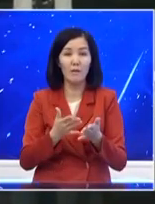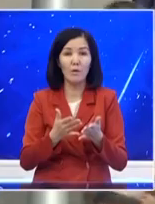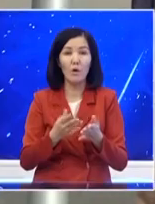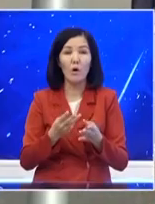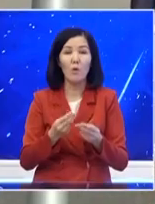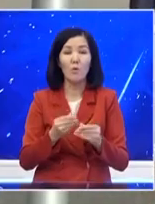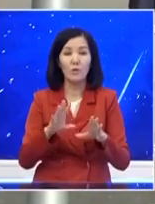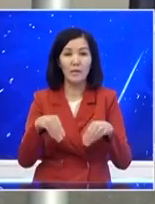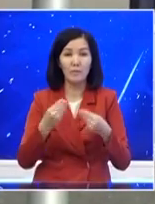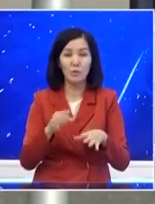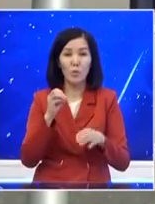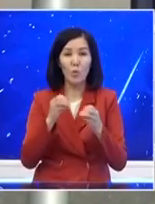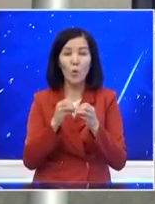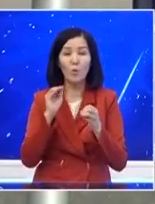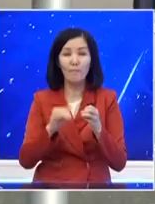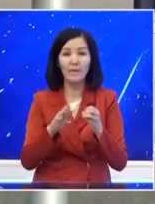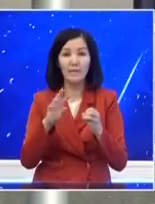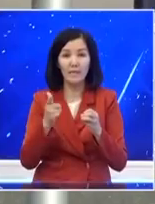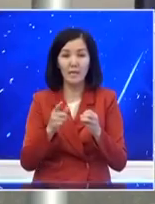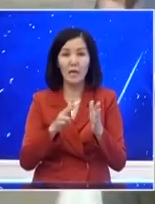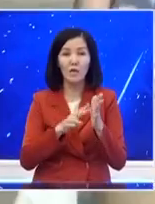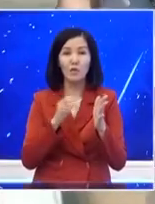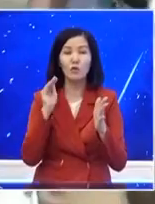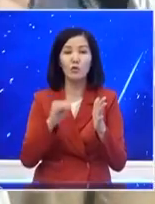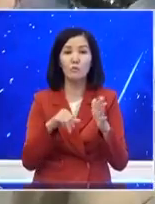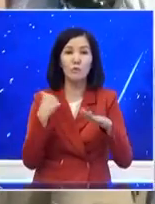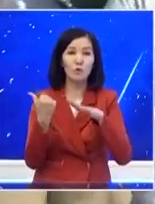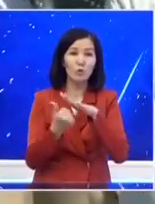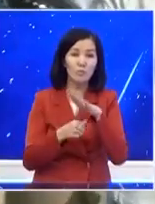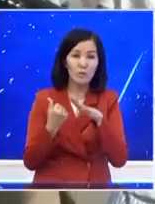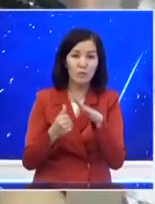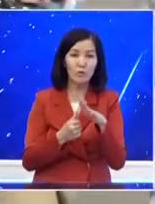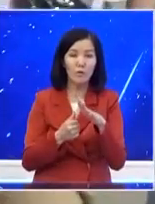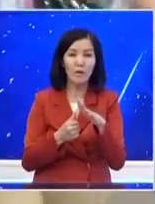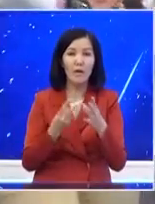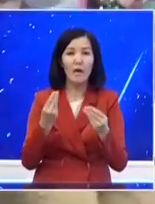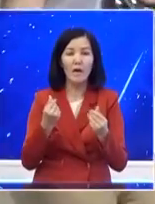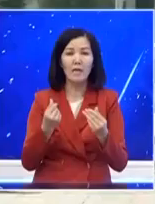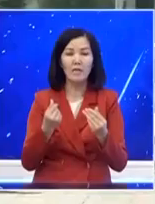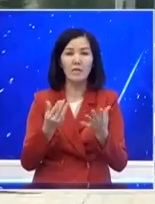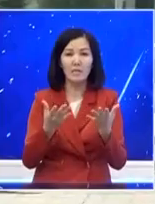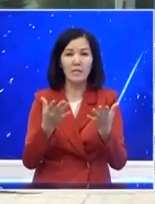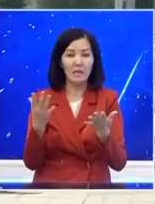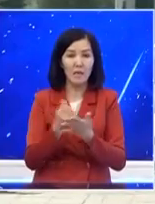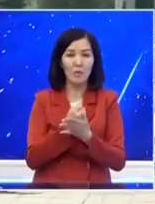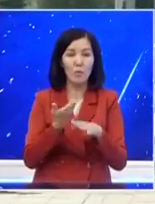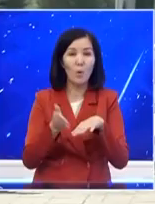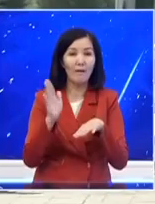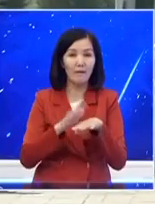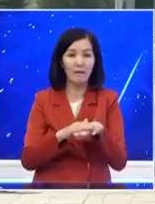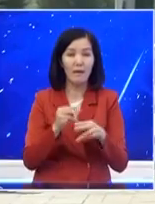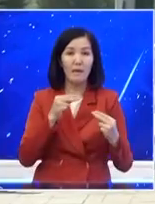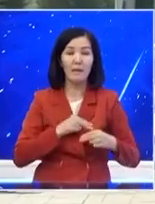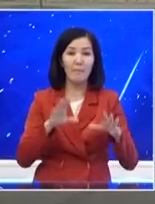басталды. Ал пандемия кезінде елімізде 700,000-дай адам жұмыссыз жүргенін ескерсек, бұл қаражатты табу бәріне бірдей оңай емес.